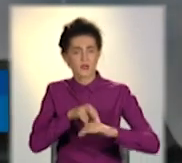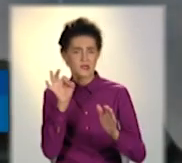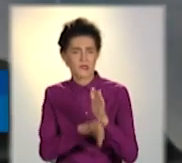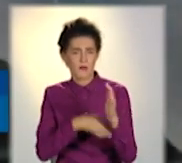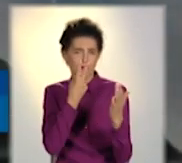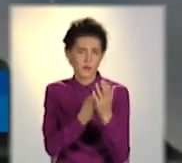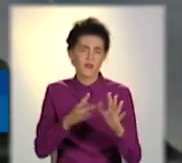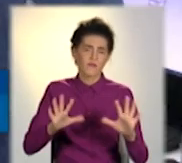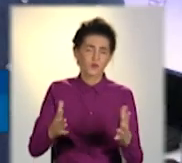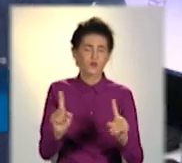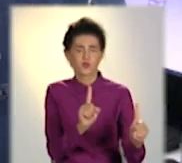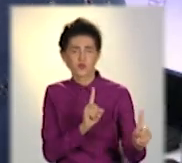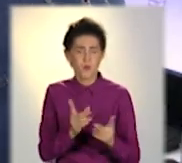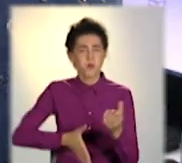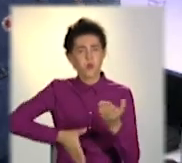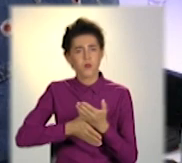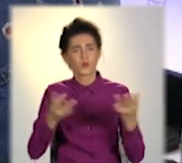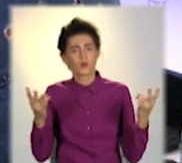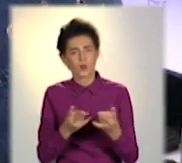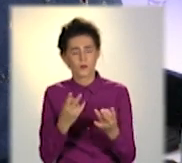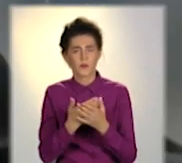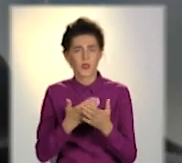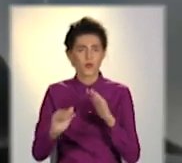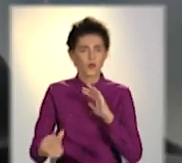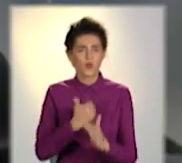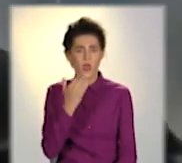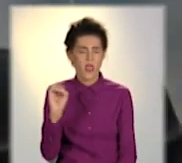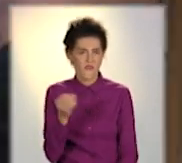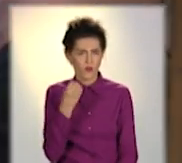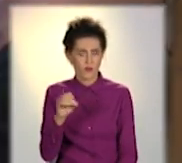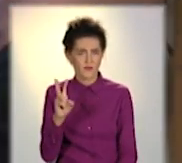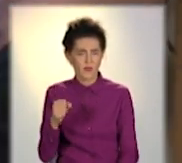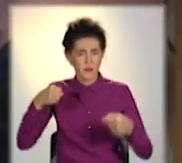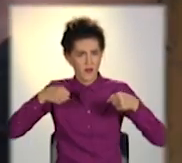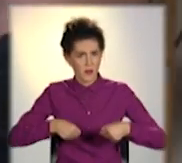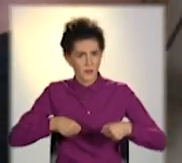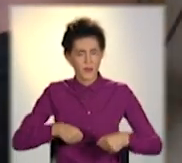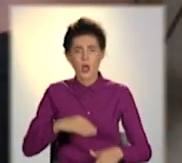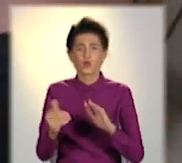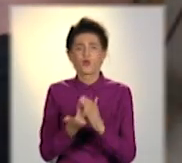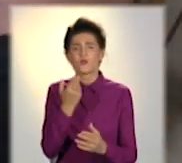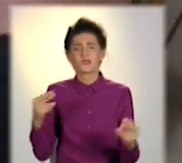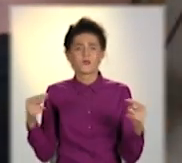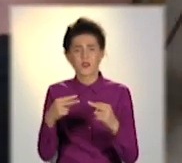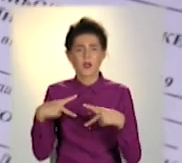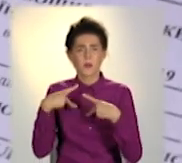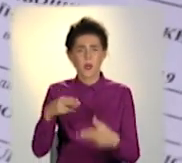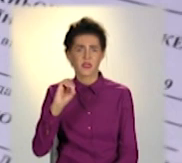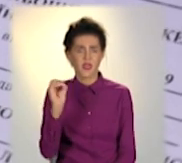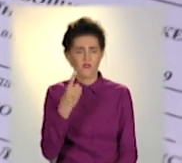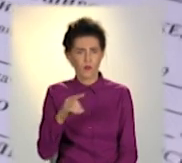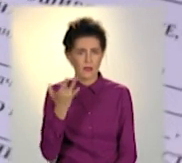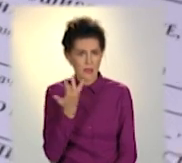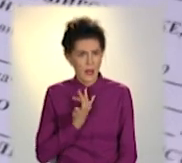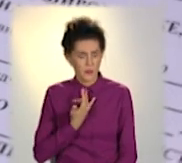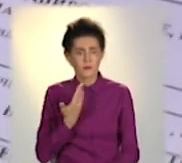яку допомогу оказувати людину. У нас там же ж будуть нові європейські вроді, права. Нове свідоцтво відповідатиме європейським